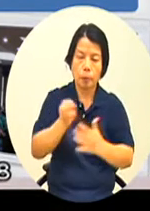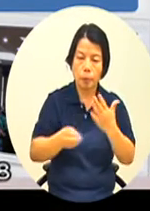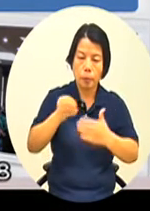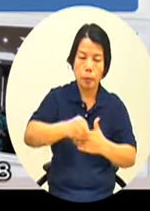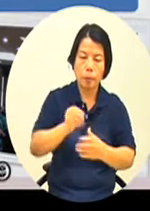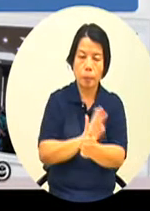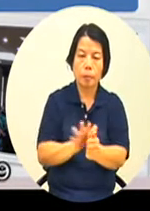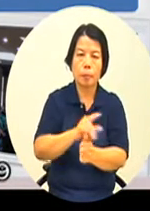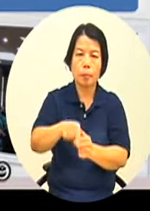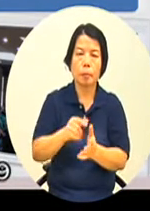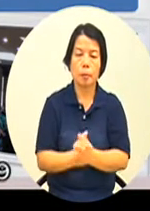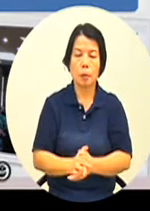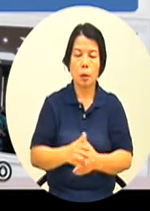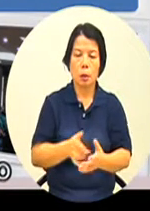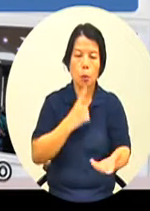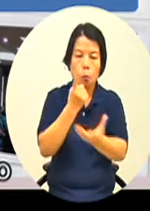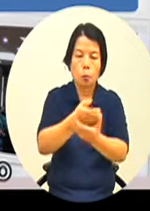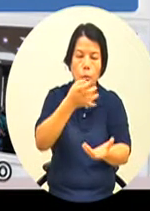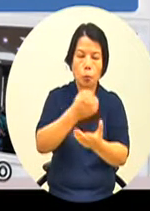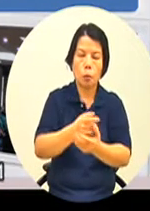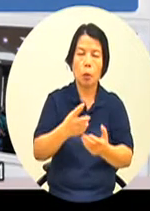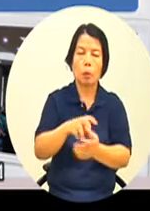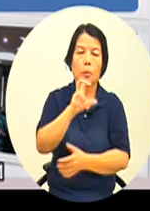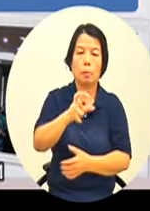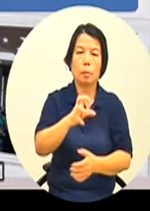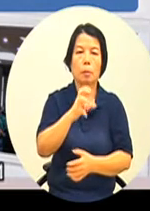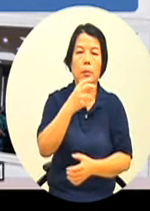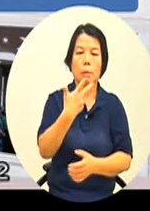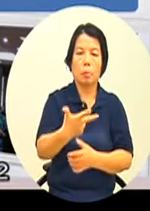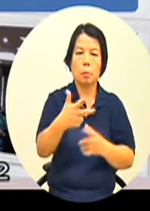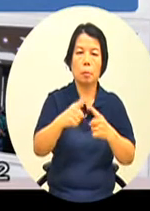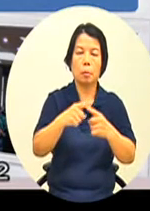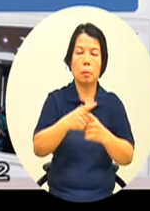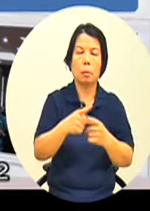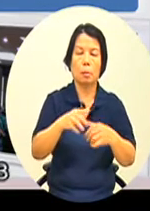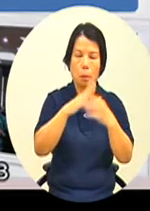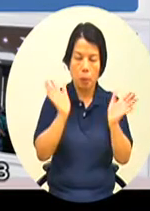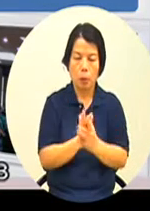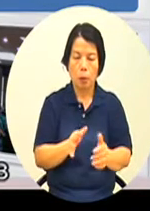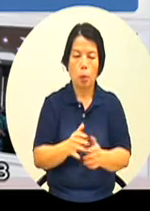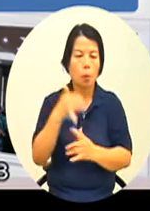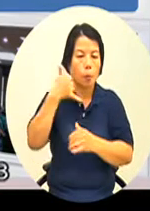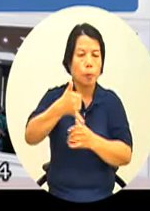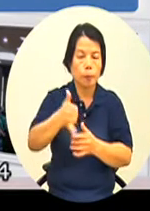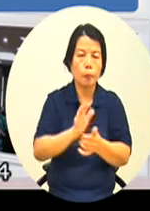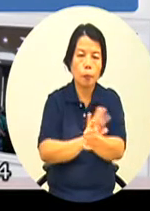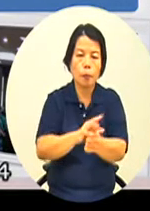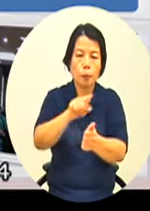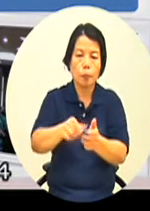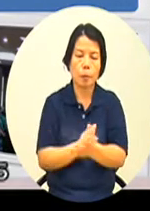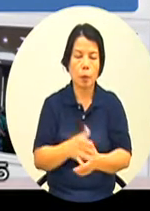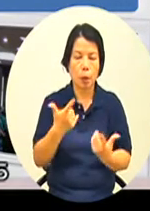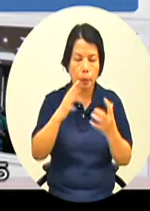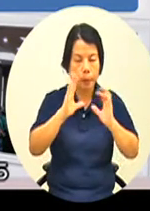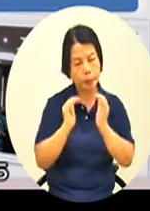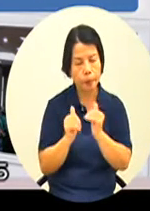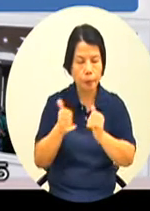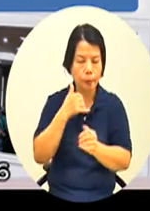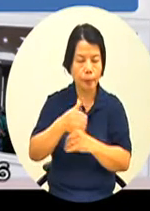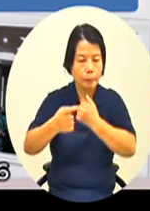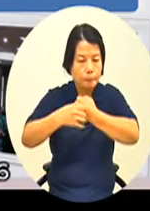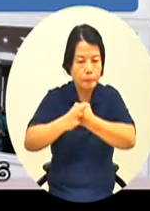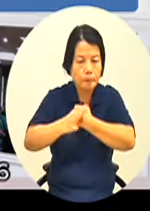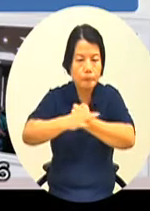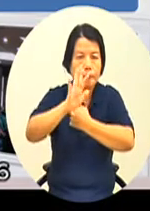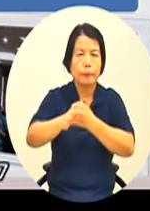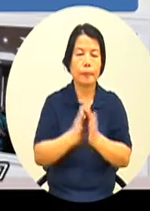有87个人参加。另外我们也办理电话服务品质以及礼貌的测试。今年上半年市